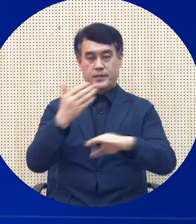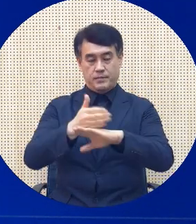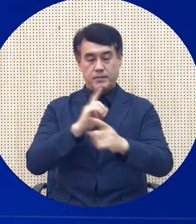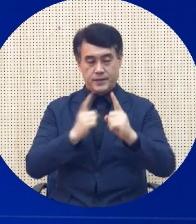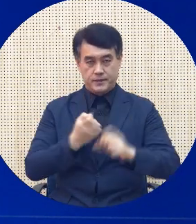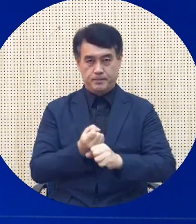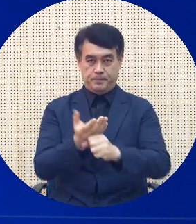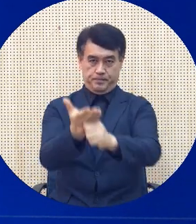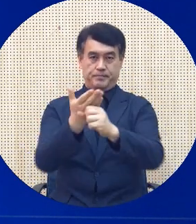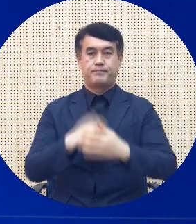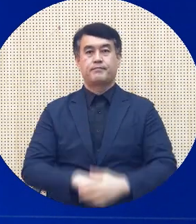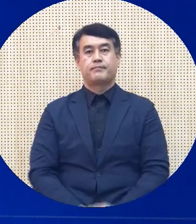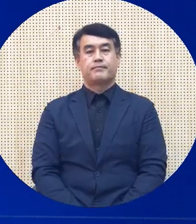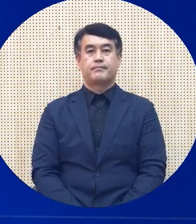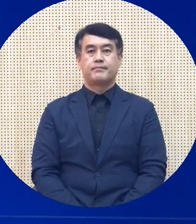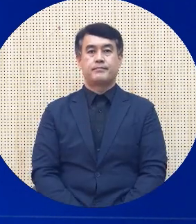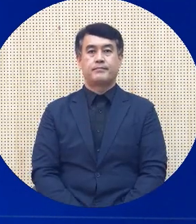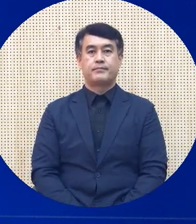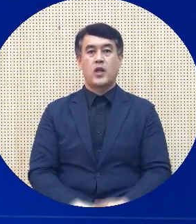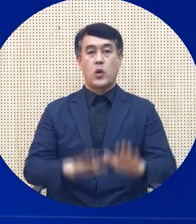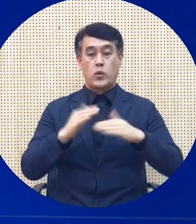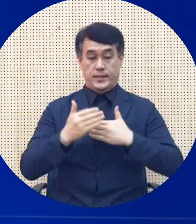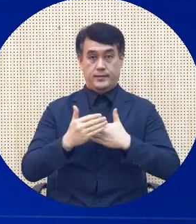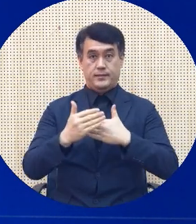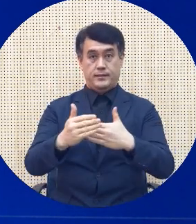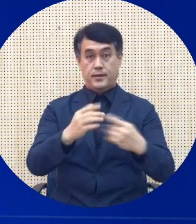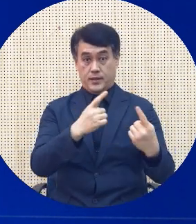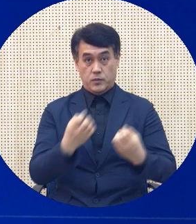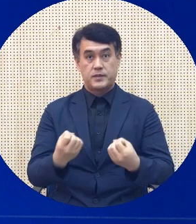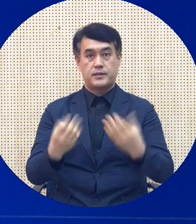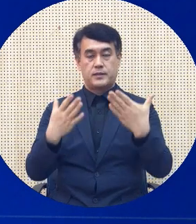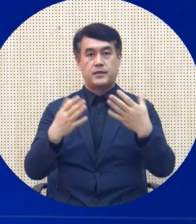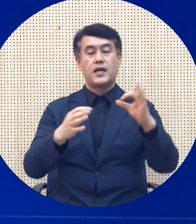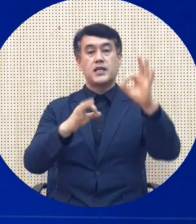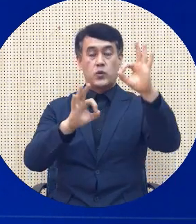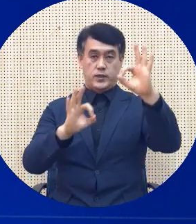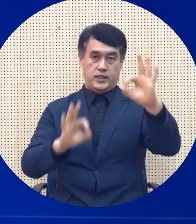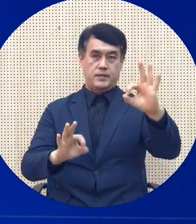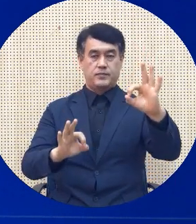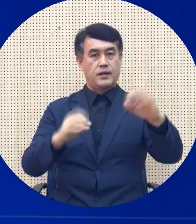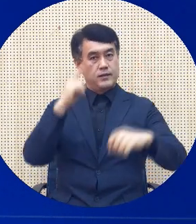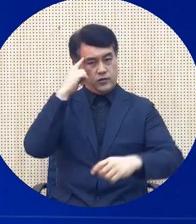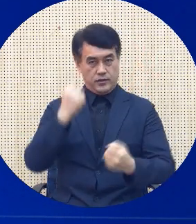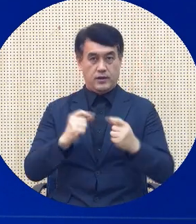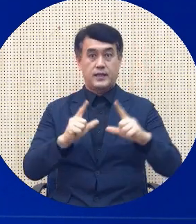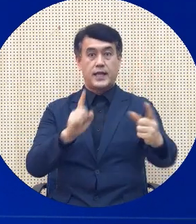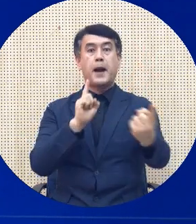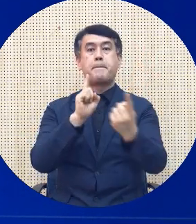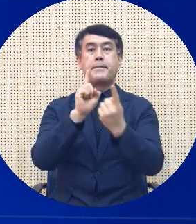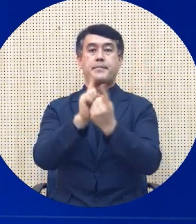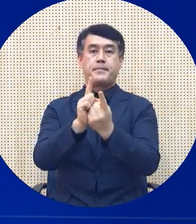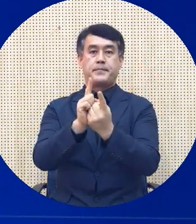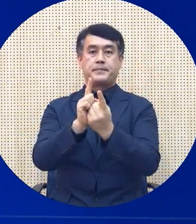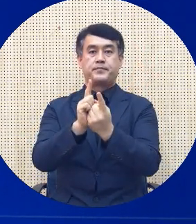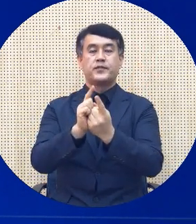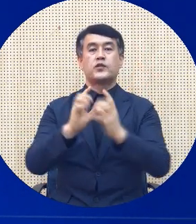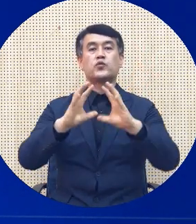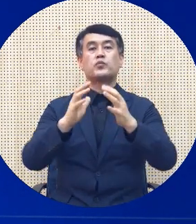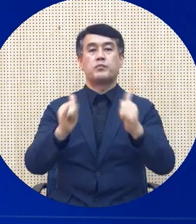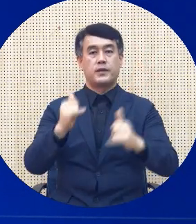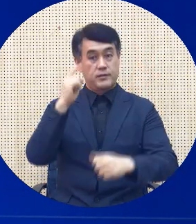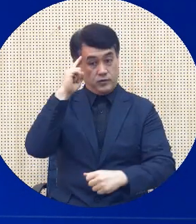말씀 전하겠습니다. 오늘 진행되는 이 기념식은요, 10월 10일 정신건강의 날을 맞이해서 이